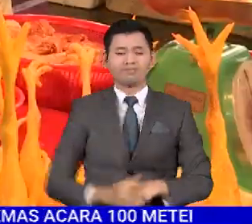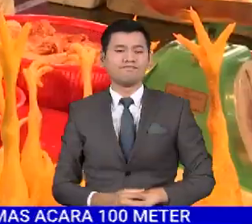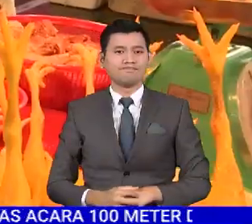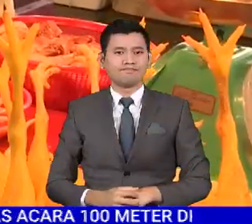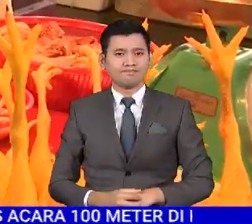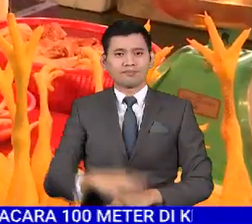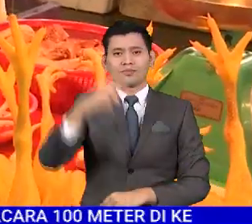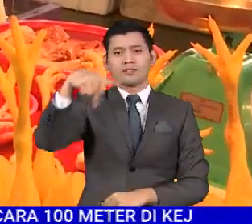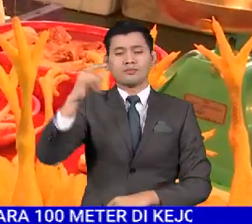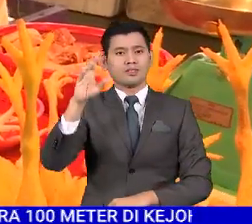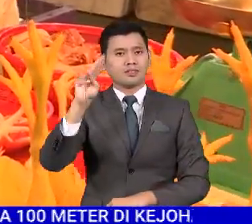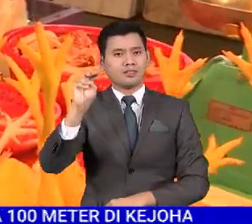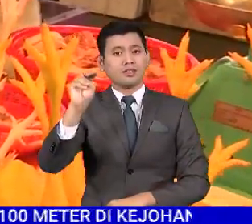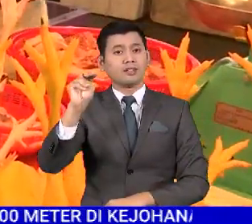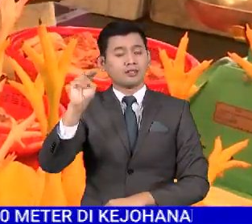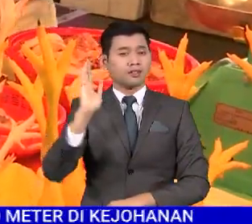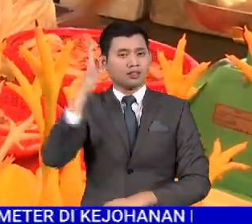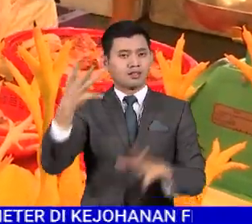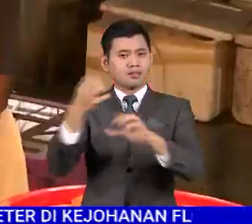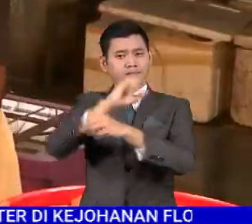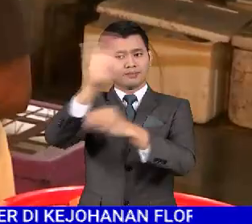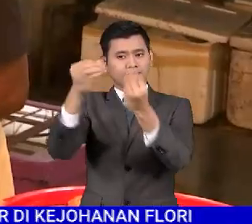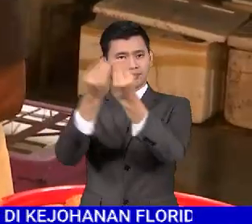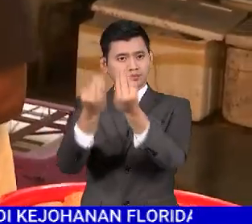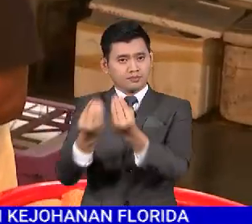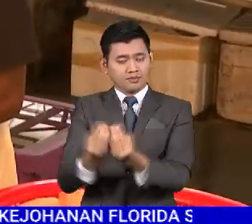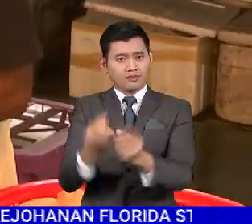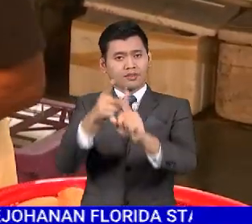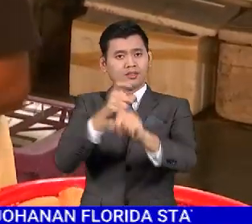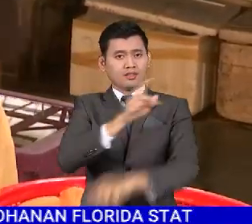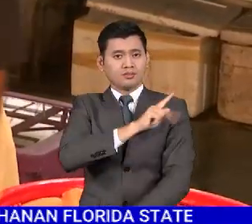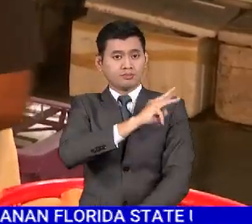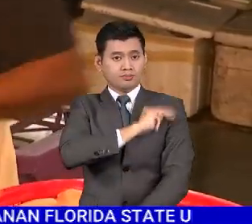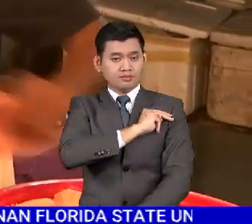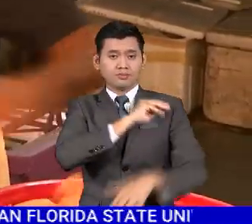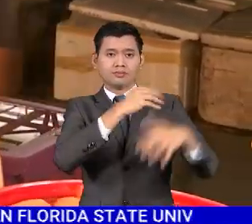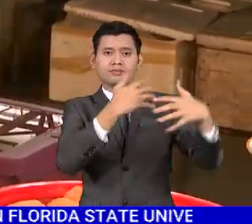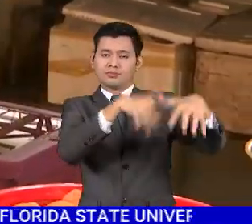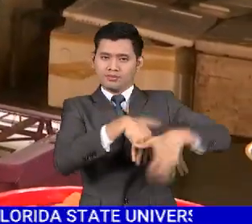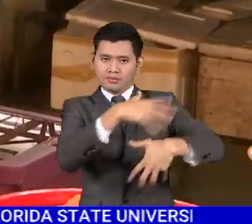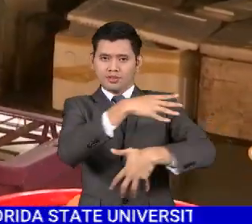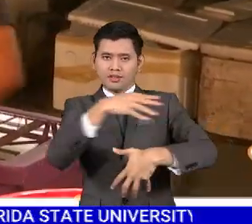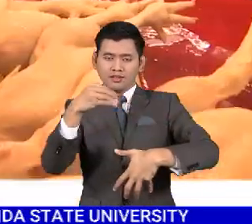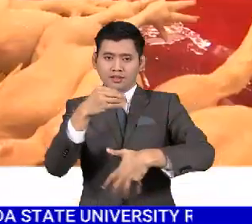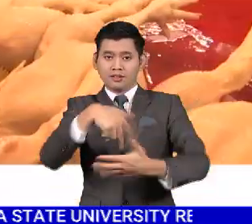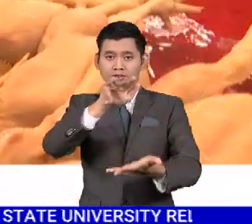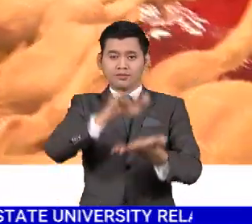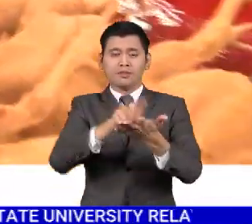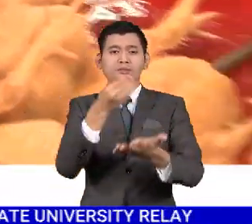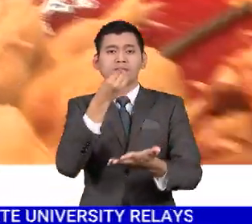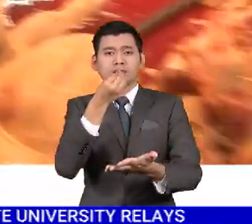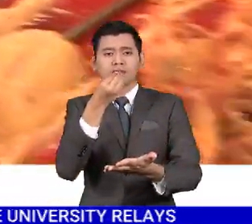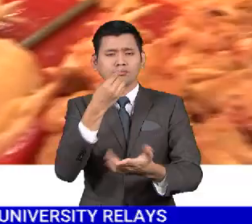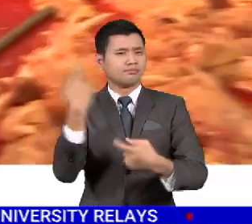Sementara itu, KPDN akan mendapatkan data bekalan daripada Kementerian Pertanian dan Keterjaminan Makanan MAFS